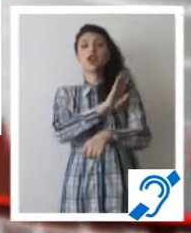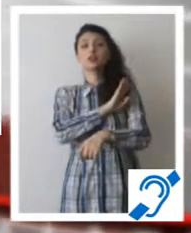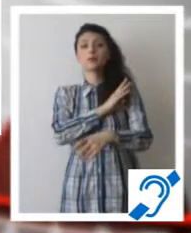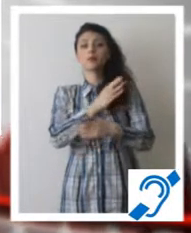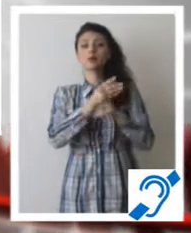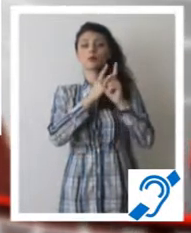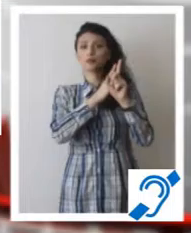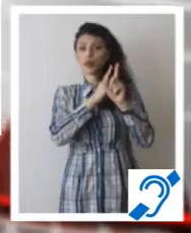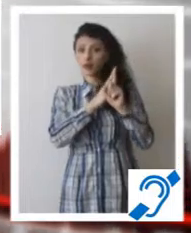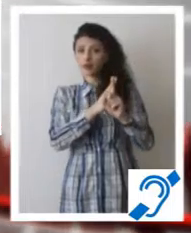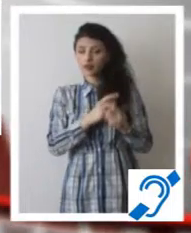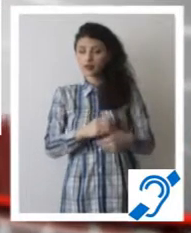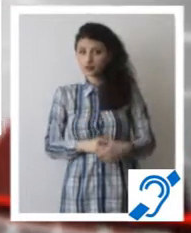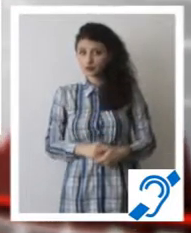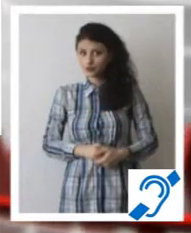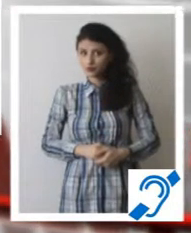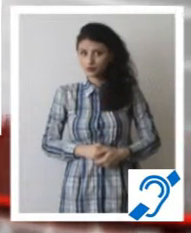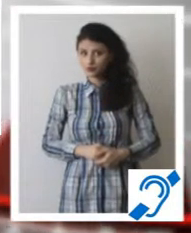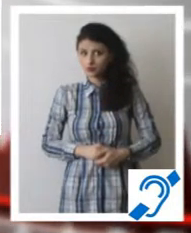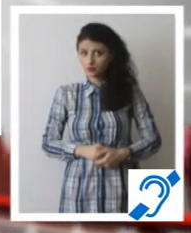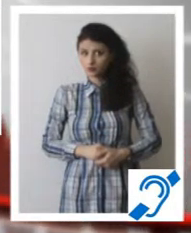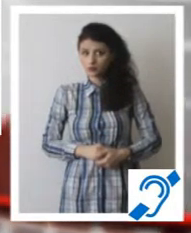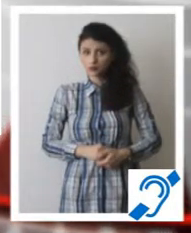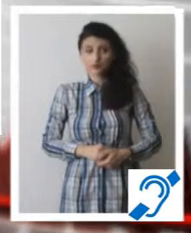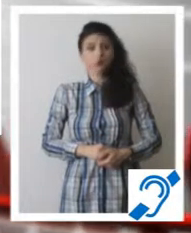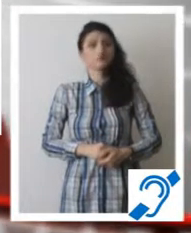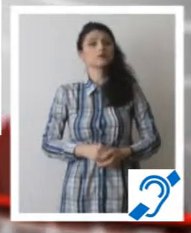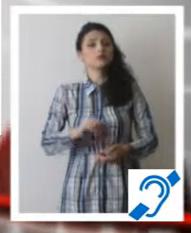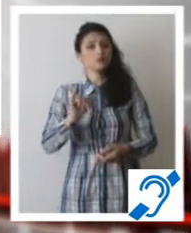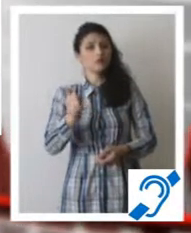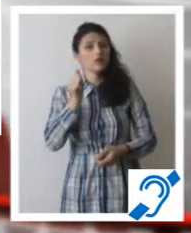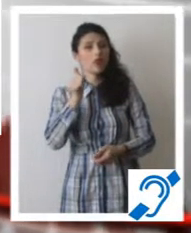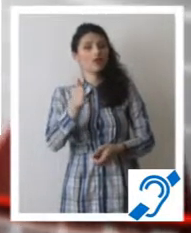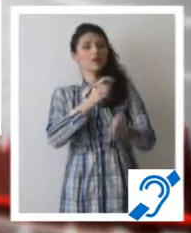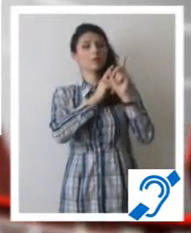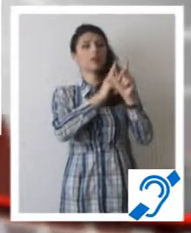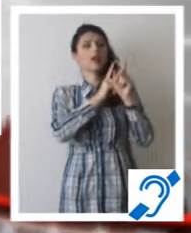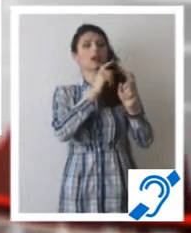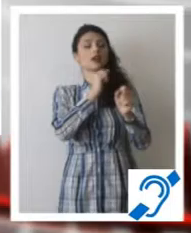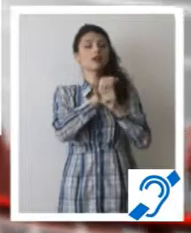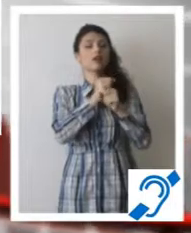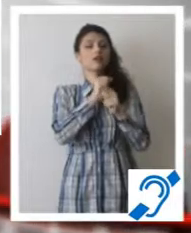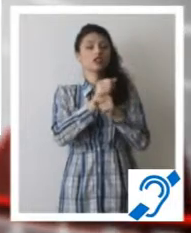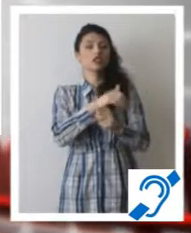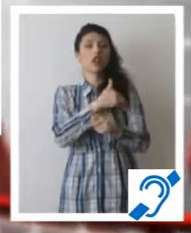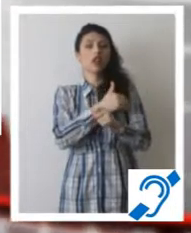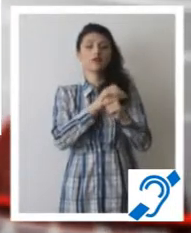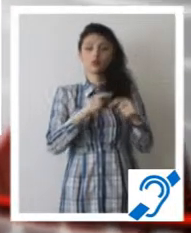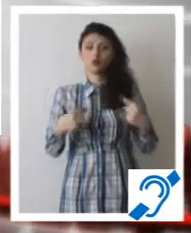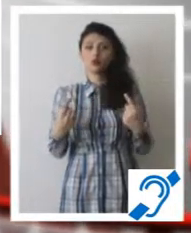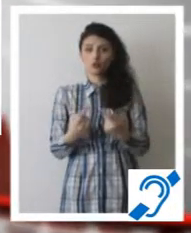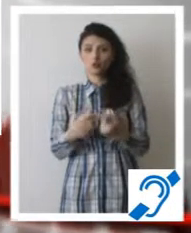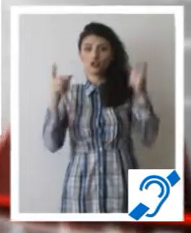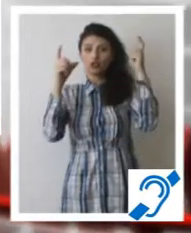practică și implicit cu practica pe care o vor desfășura elevii noștri